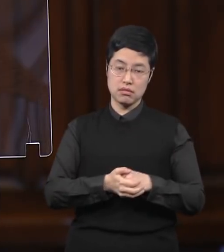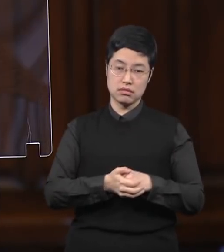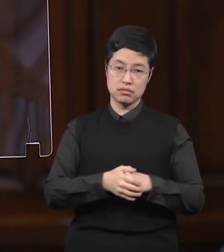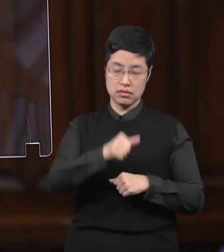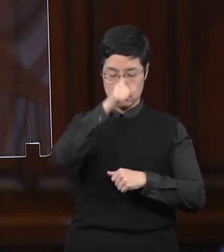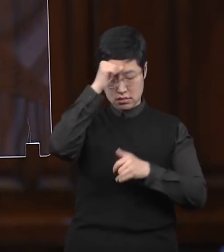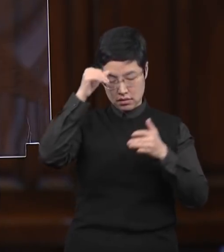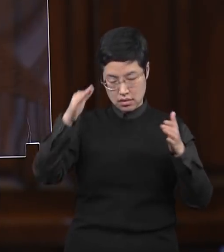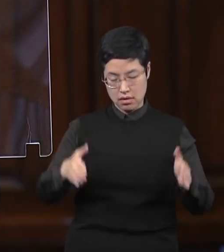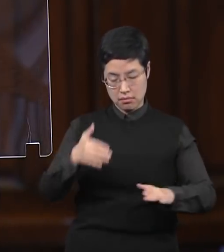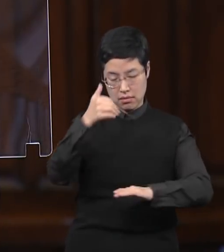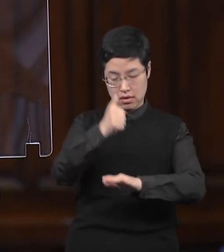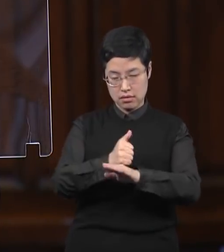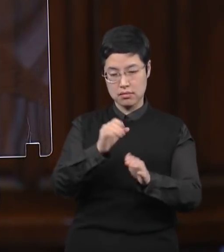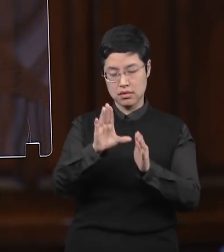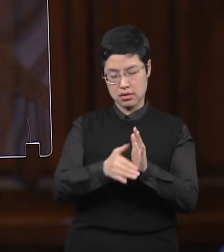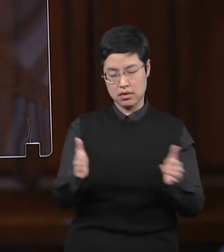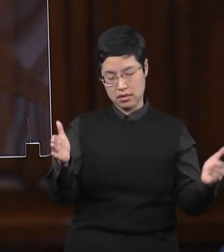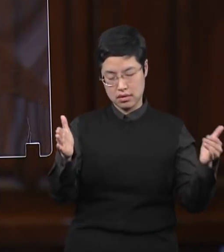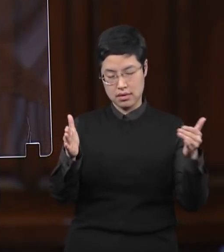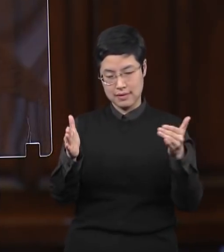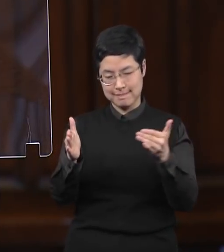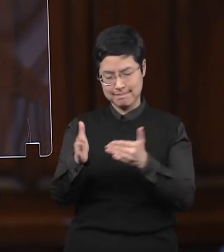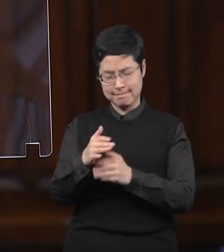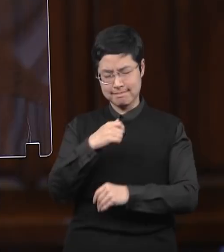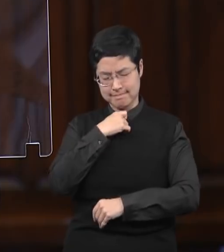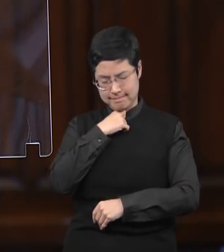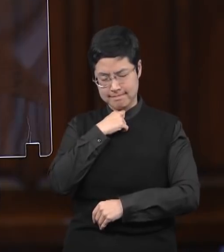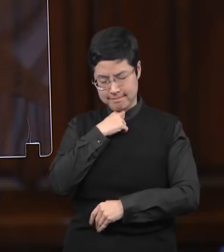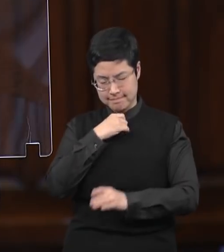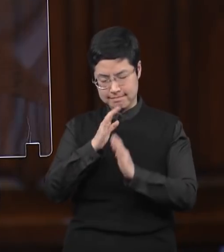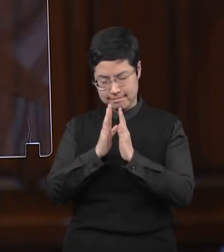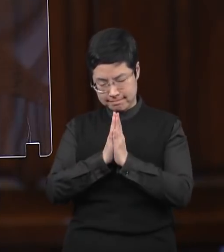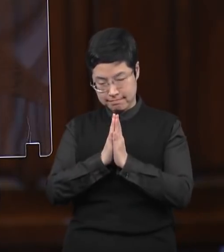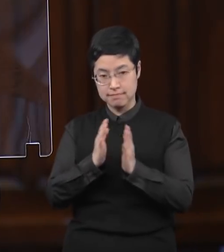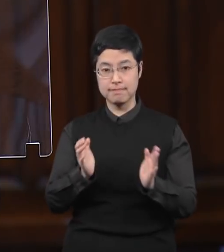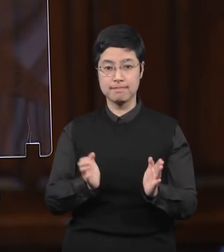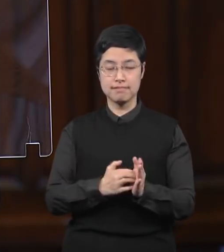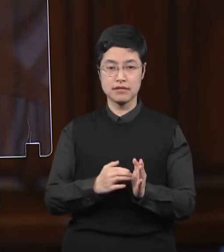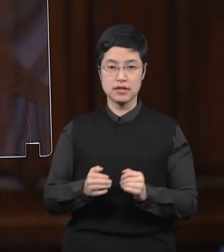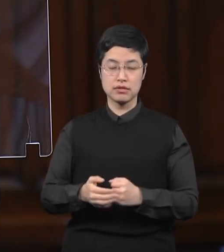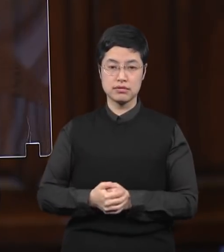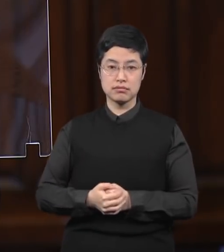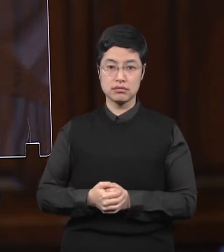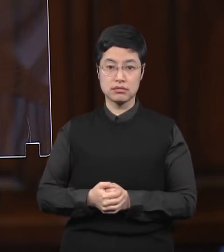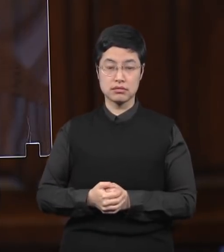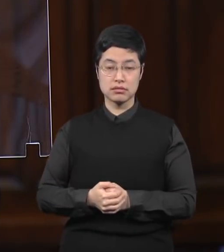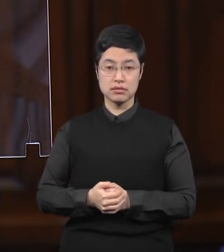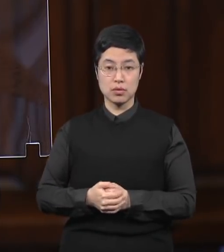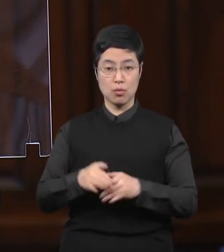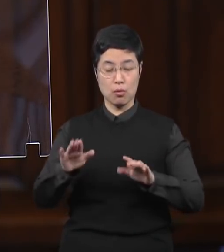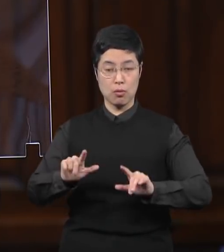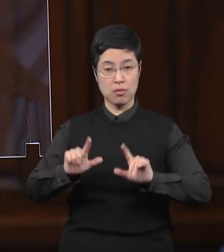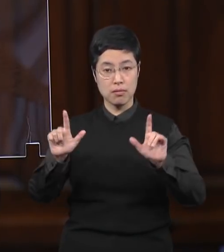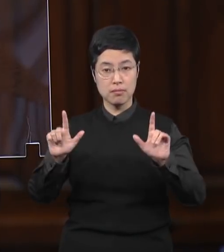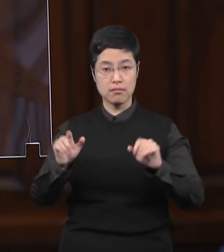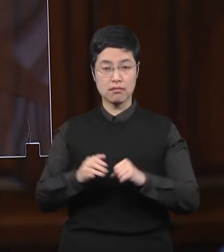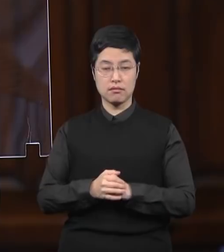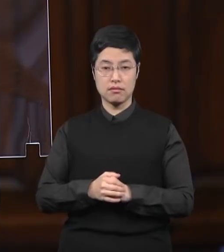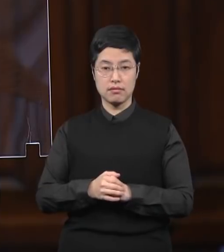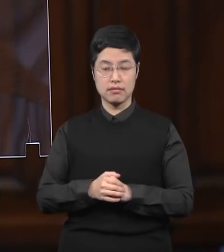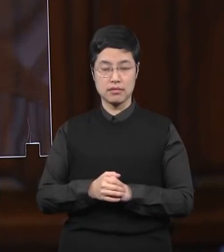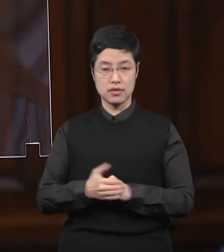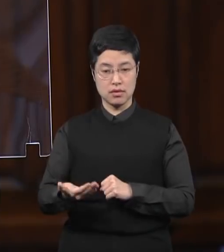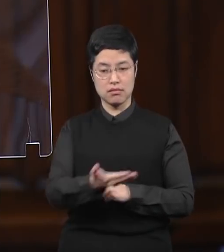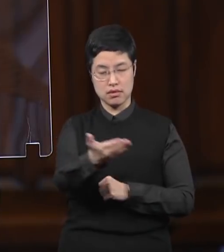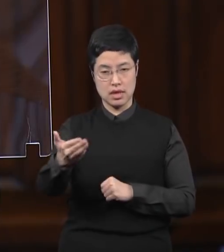마지막 순간까지 염원하시며 기도하셨습니다. 올해가 바로 이미 아시는